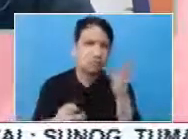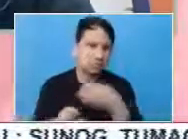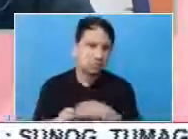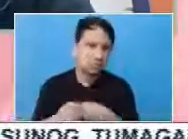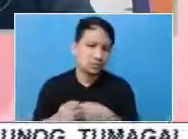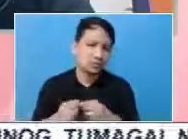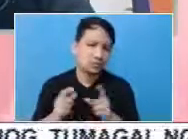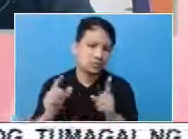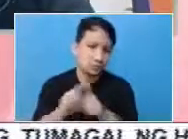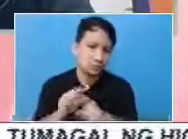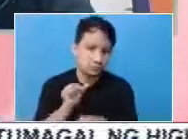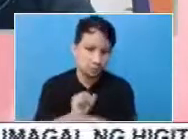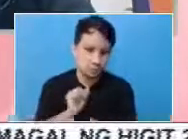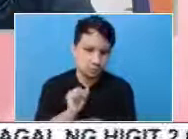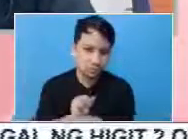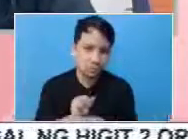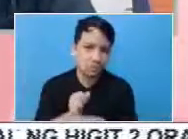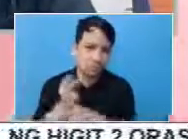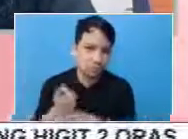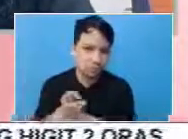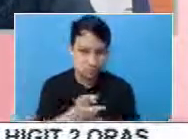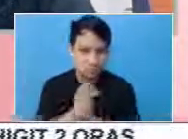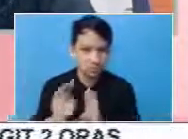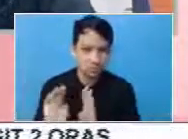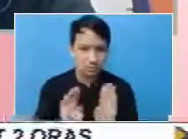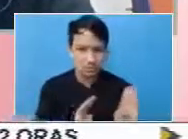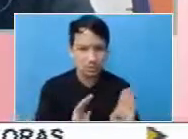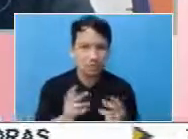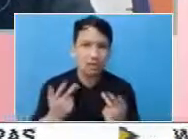na inyong nakuniforme na miyembro ninyo o hindi?